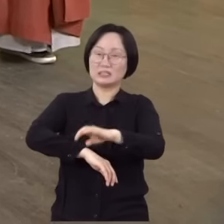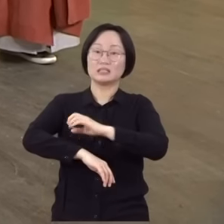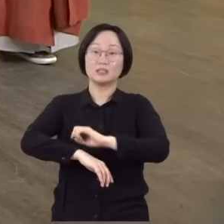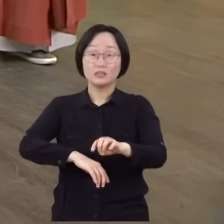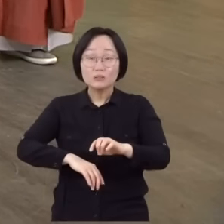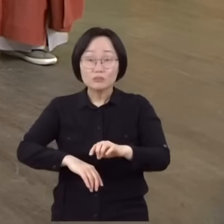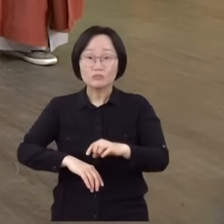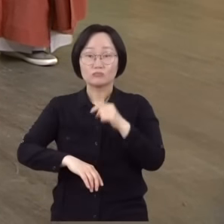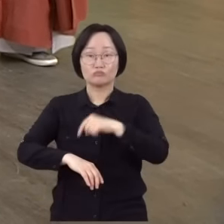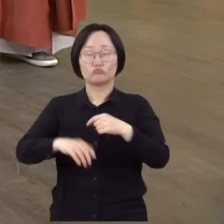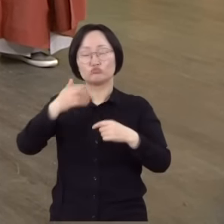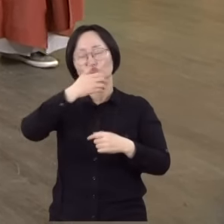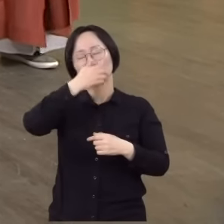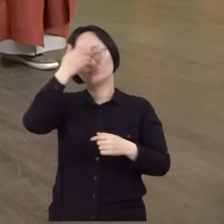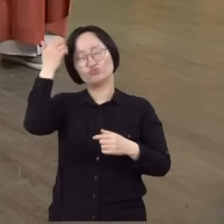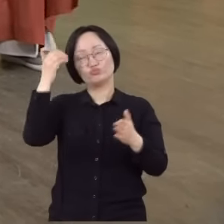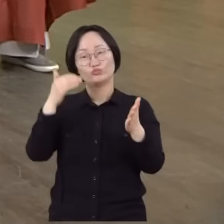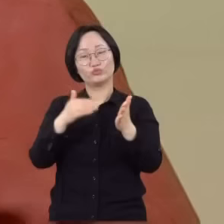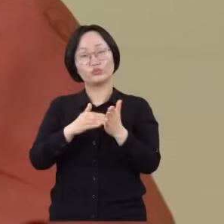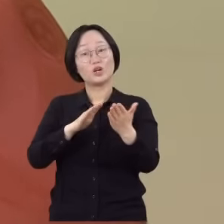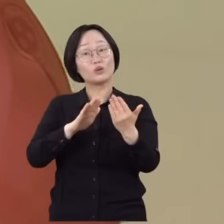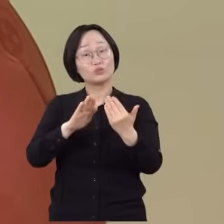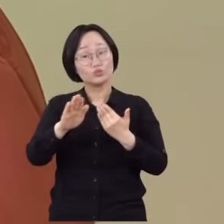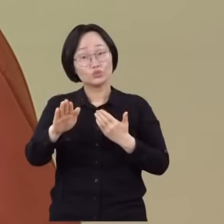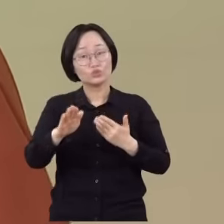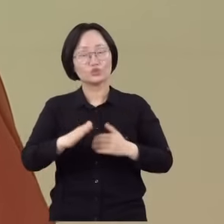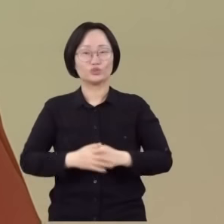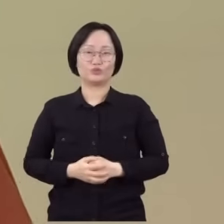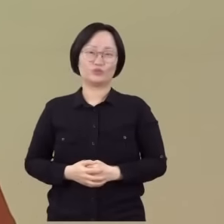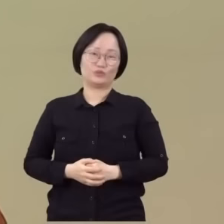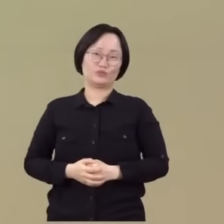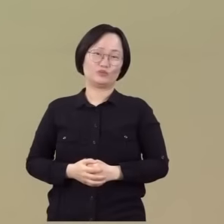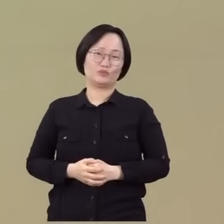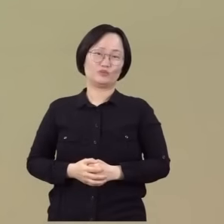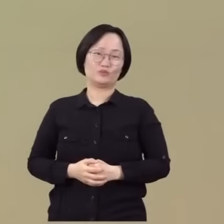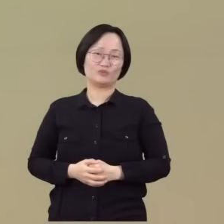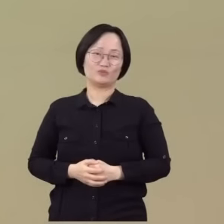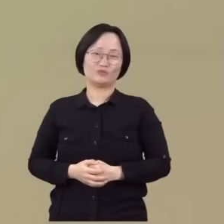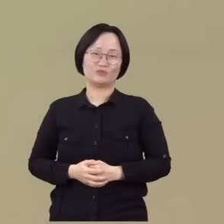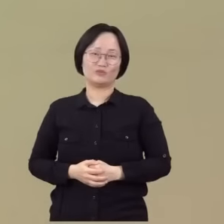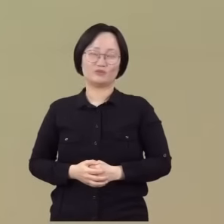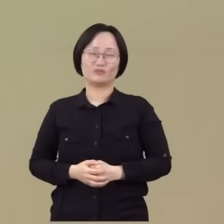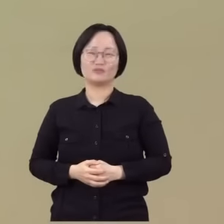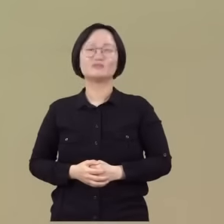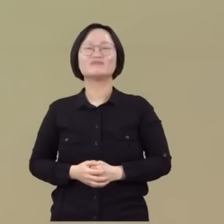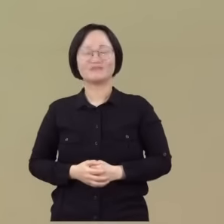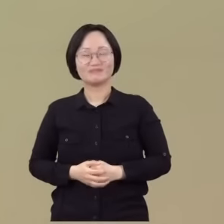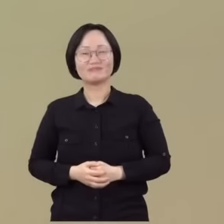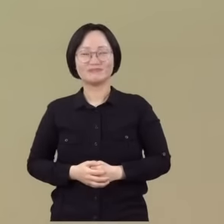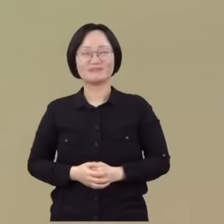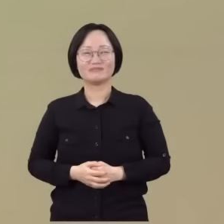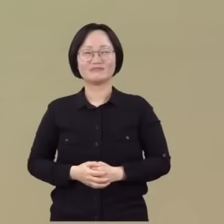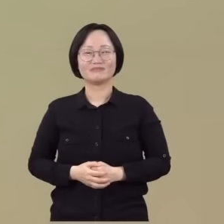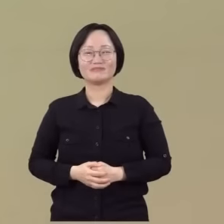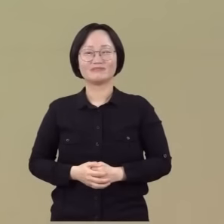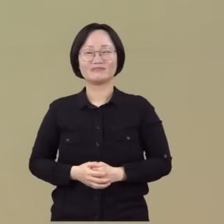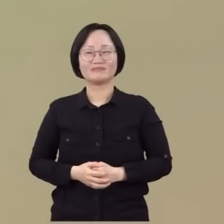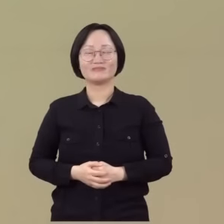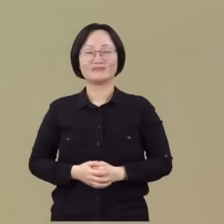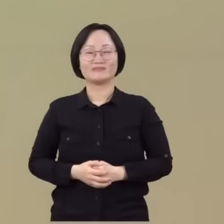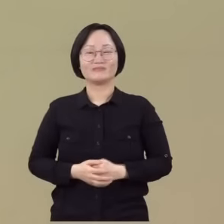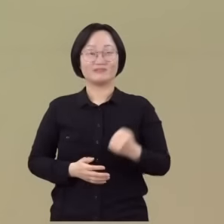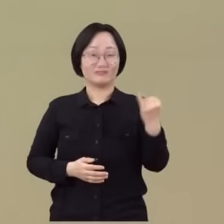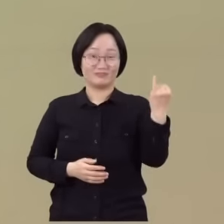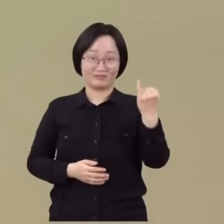꿈을 꾸고 난 뒤에 여러분들 이미 다 알고 계시죠 그 꿈을 꾸고 난